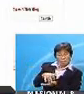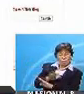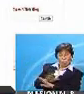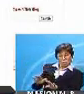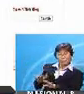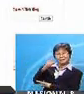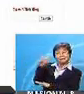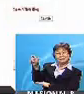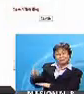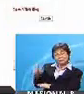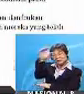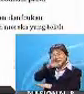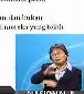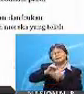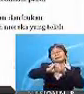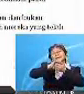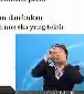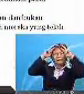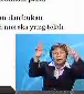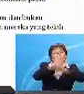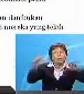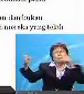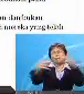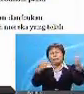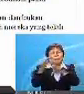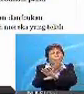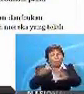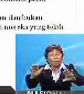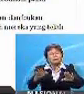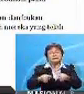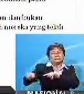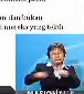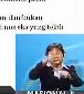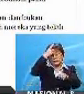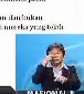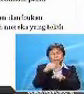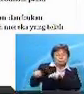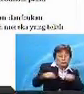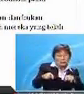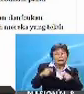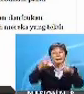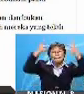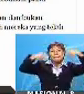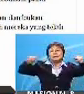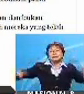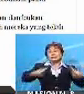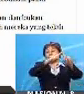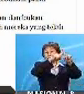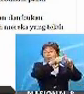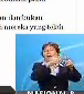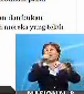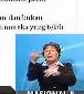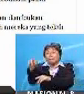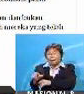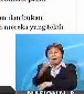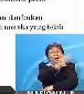hanya kerana beliau mencari keamanan dan bukan peperangan merujuk kepada tindakan Datuk Seri Najib yang juga presiden umno mengajak